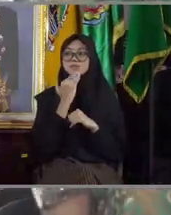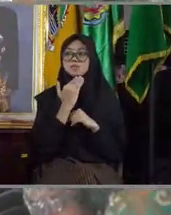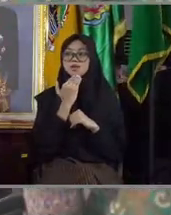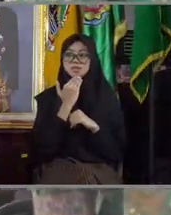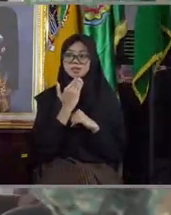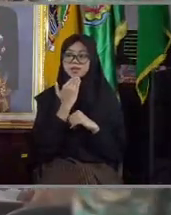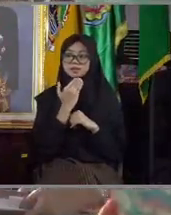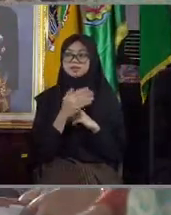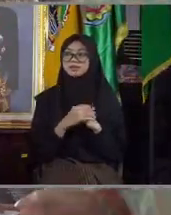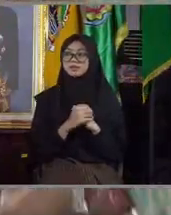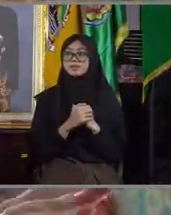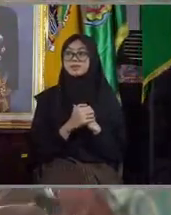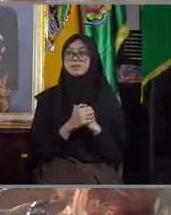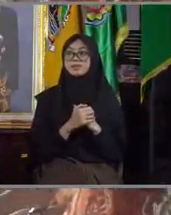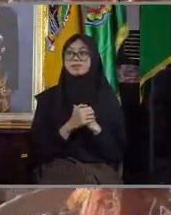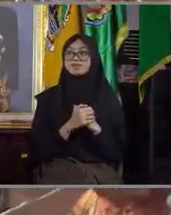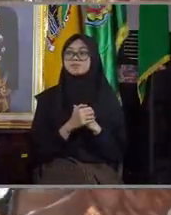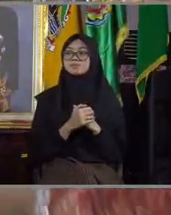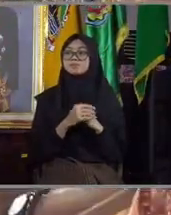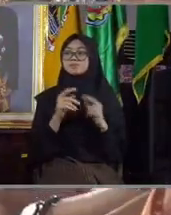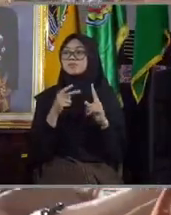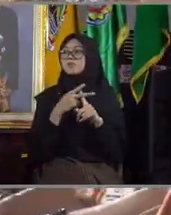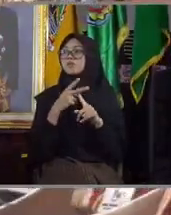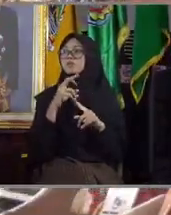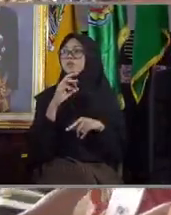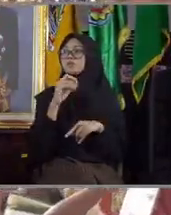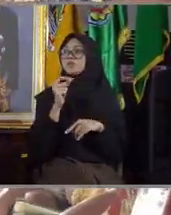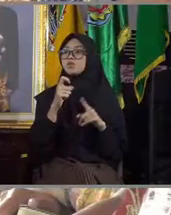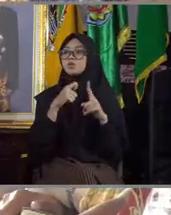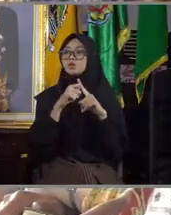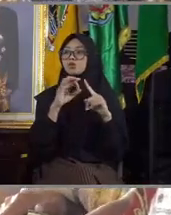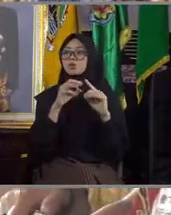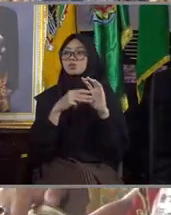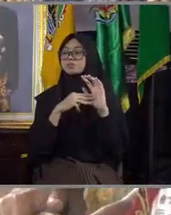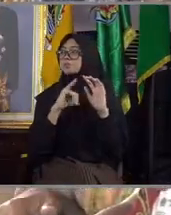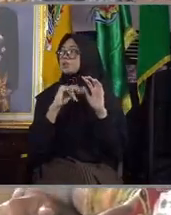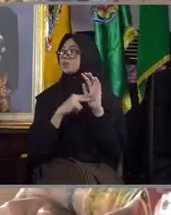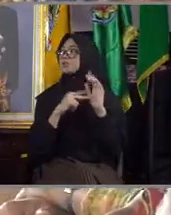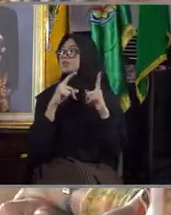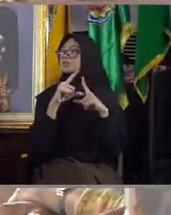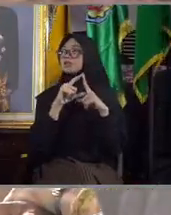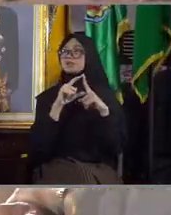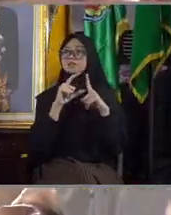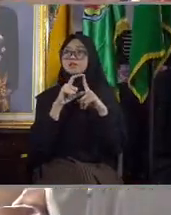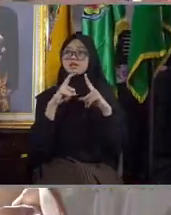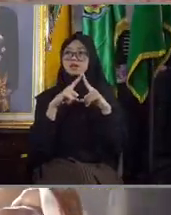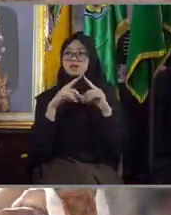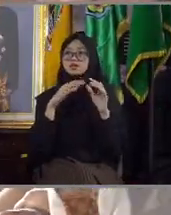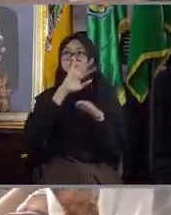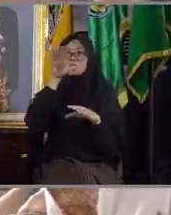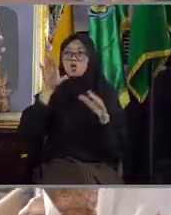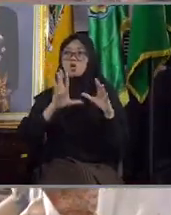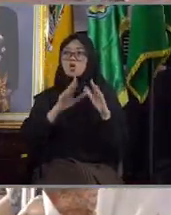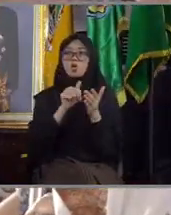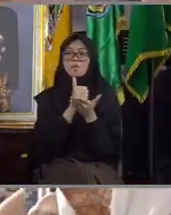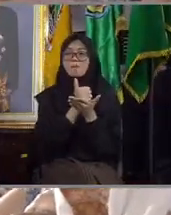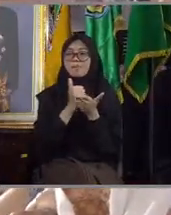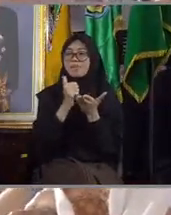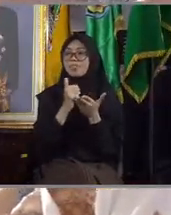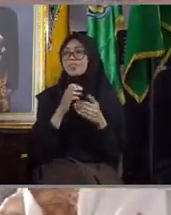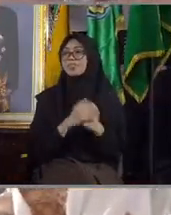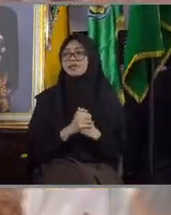terima kasih. Tentu ada dari Forkompimda Provinsi, komplit ini boleh berdiri semuanya. Ini dari